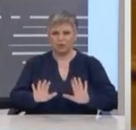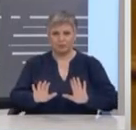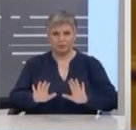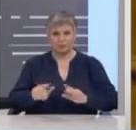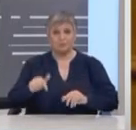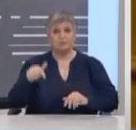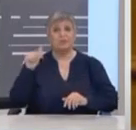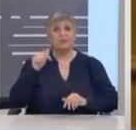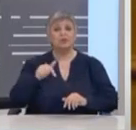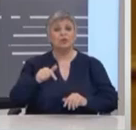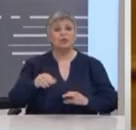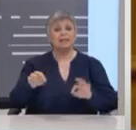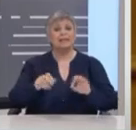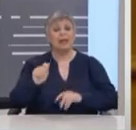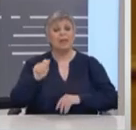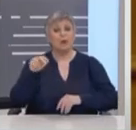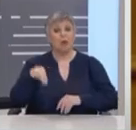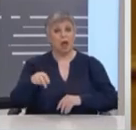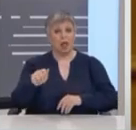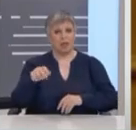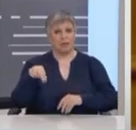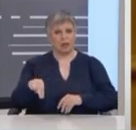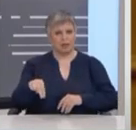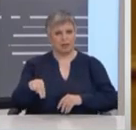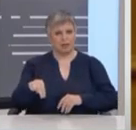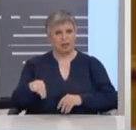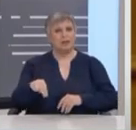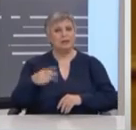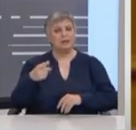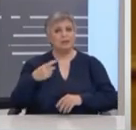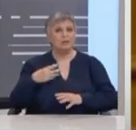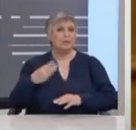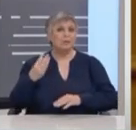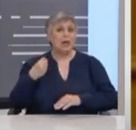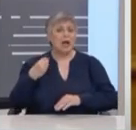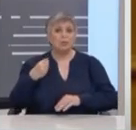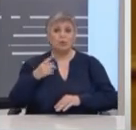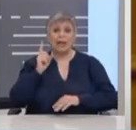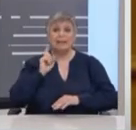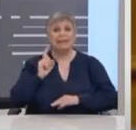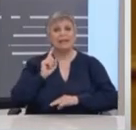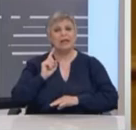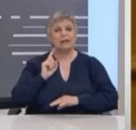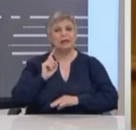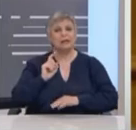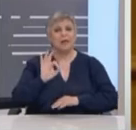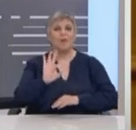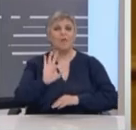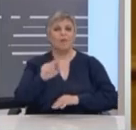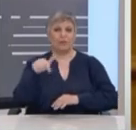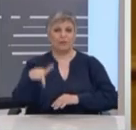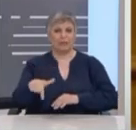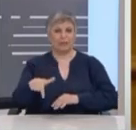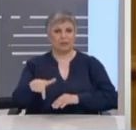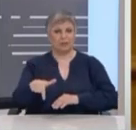σχέδιο ΑΝΑ, άκουσα και την κυρία Γεννηματά που μάλλον δεν θα είναι καλά ενημερωμένη, το σχέδιο ΑΝΑ